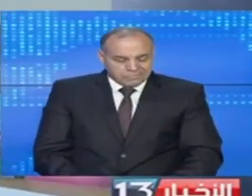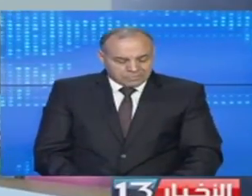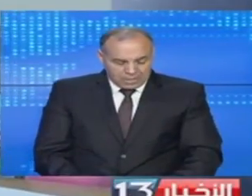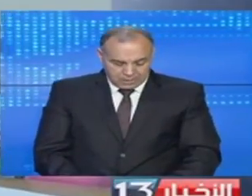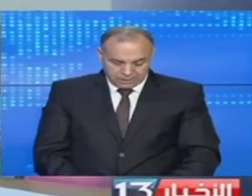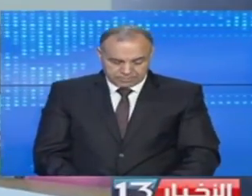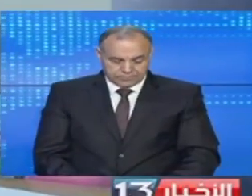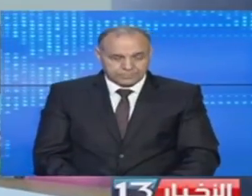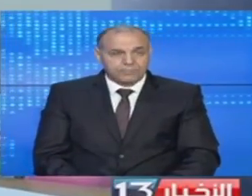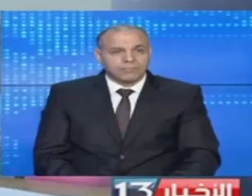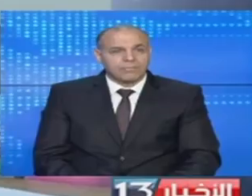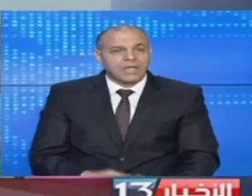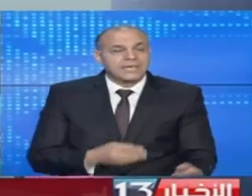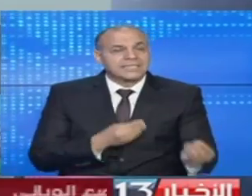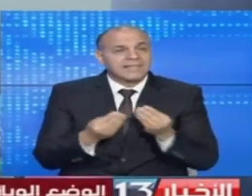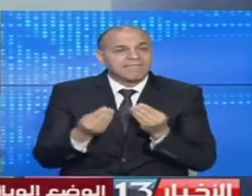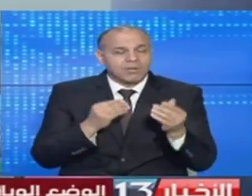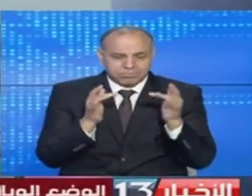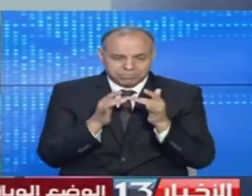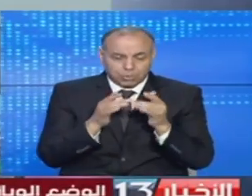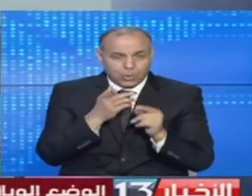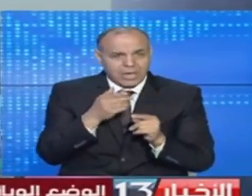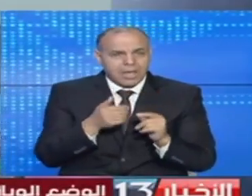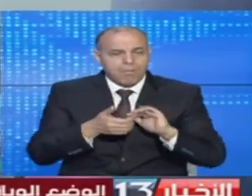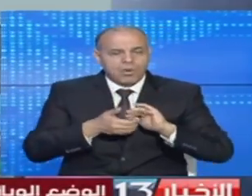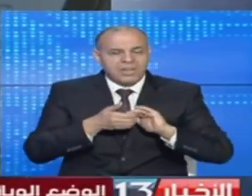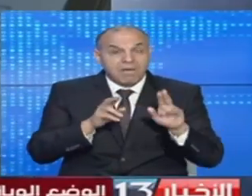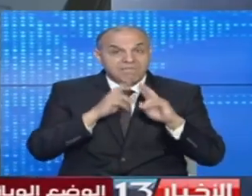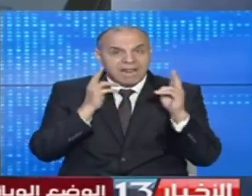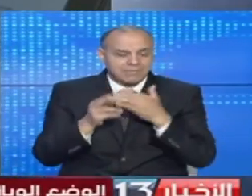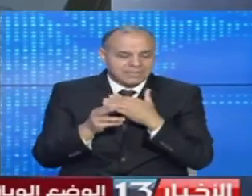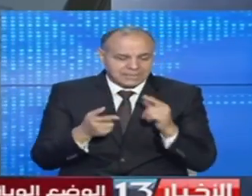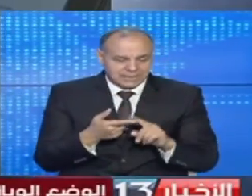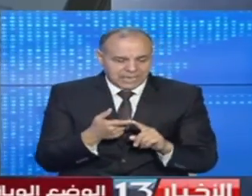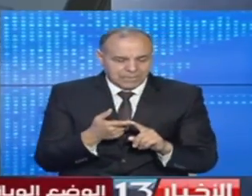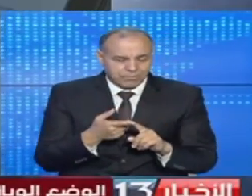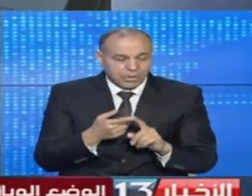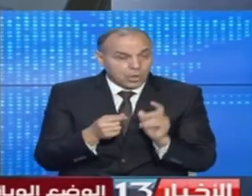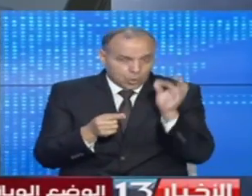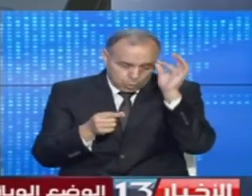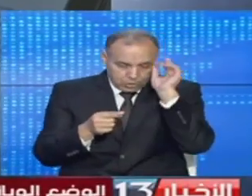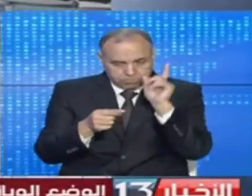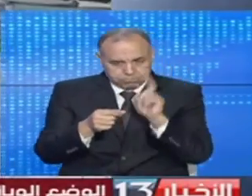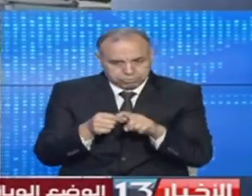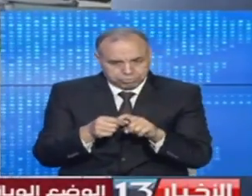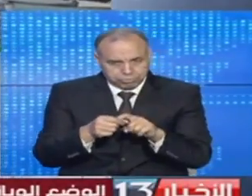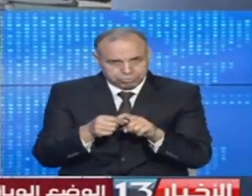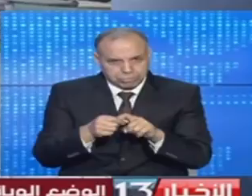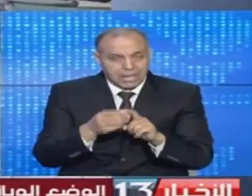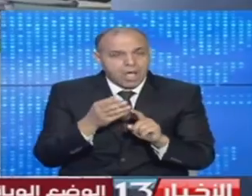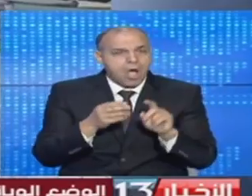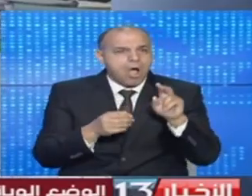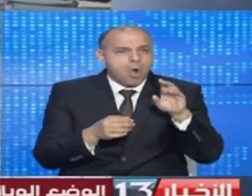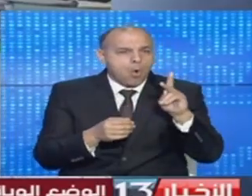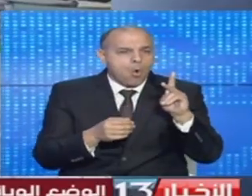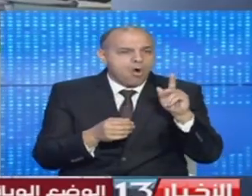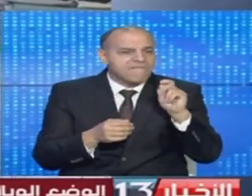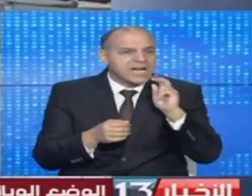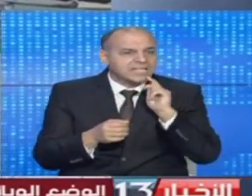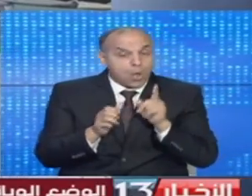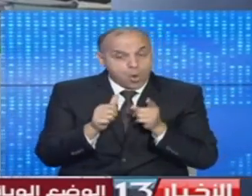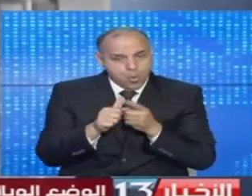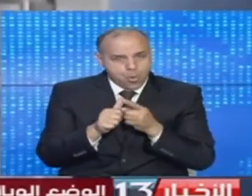هو التفاوض بعد مع منظمه الصحه العالميه بعد اخيره تونس مبادره كوفاكس التي تمنحها